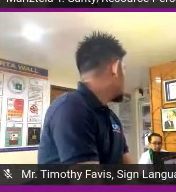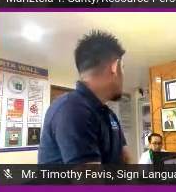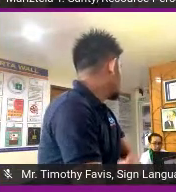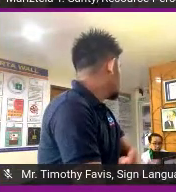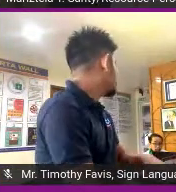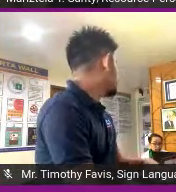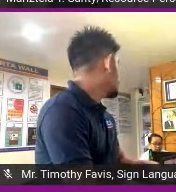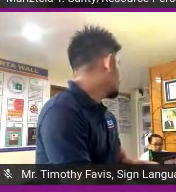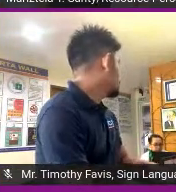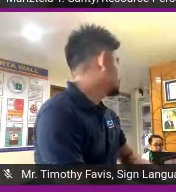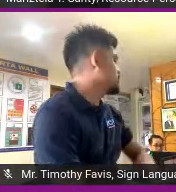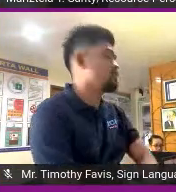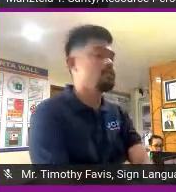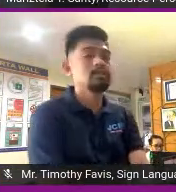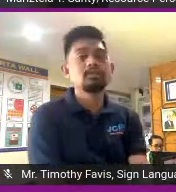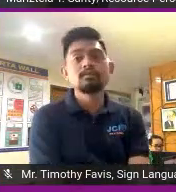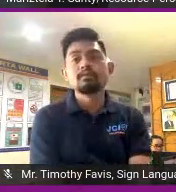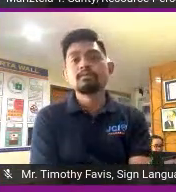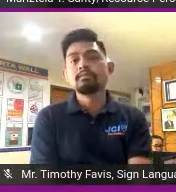habang nag-video. Share lang.